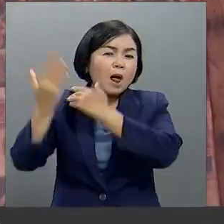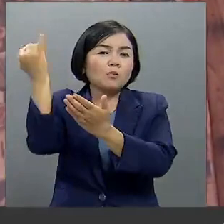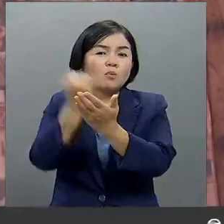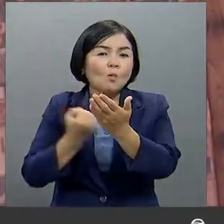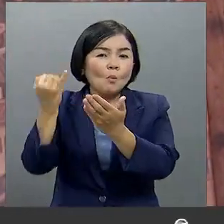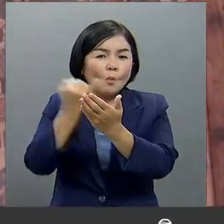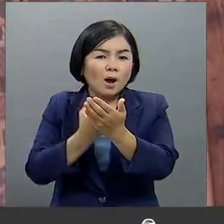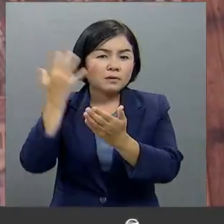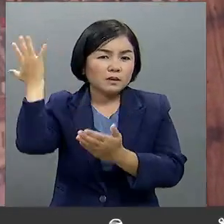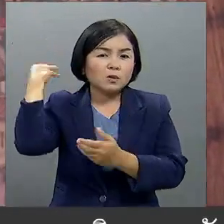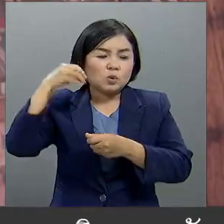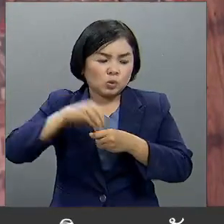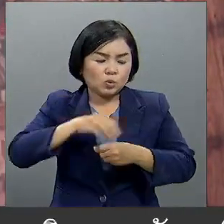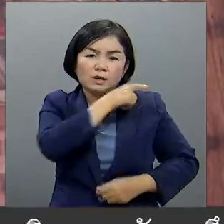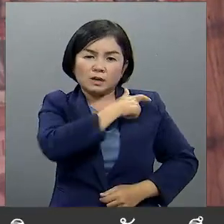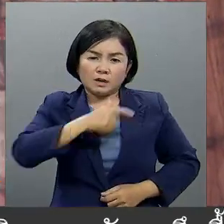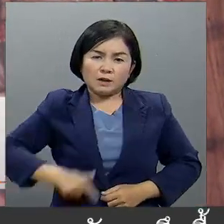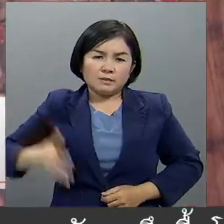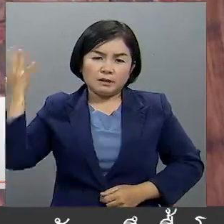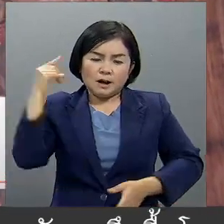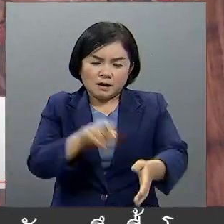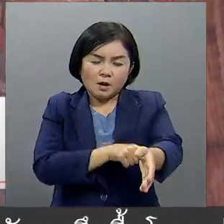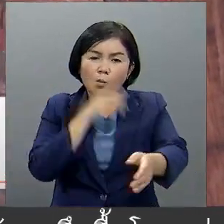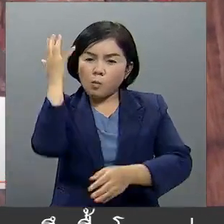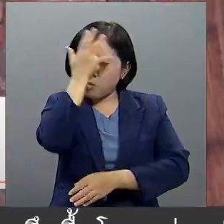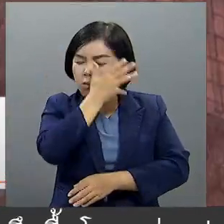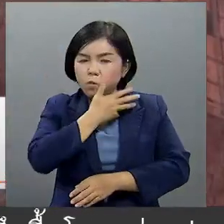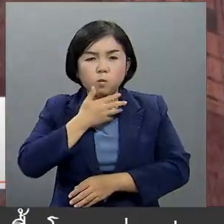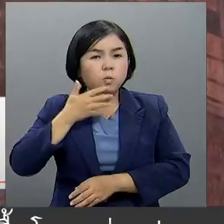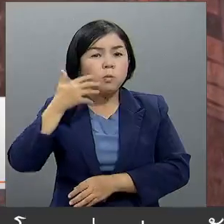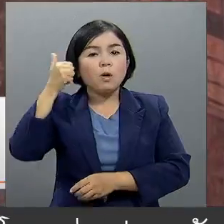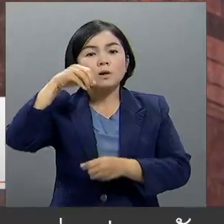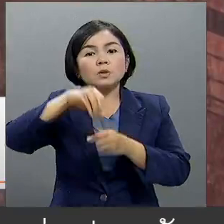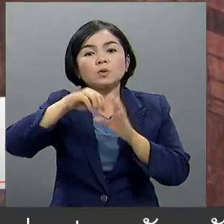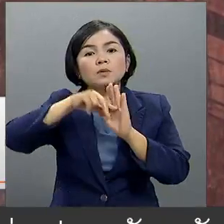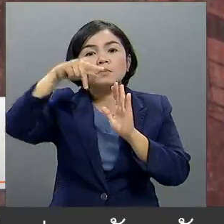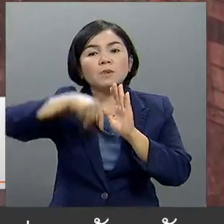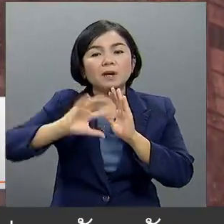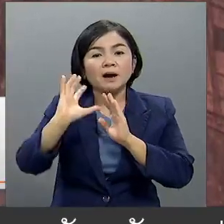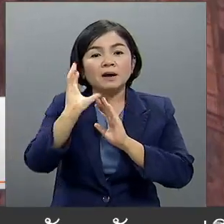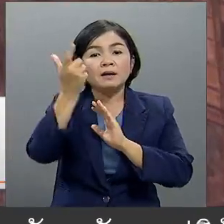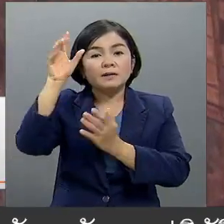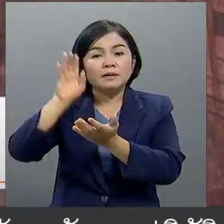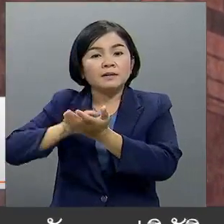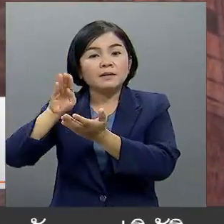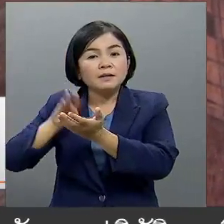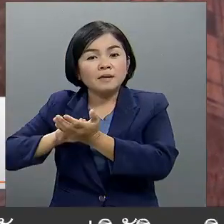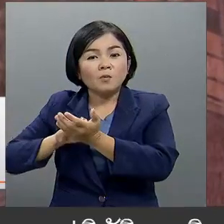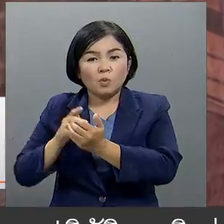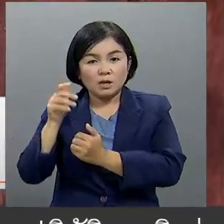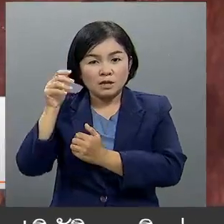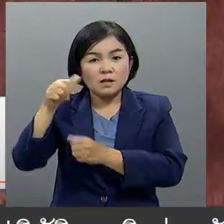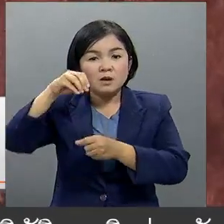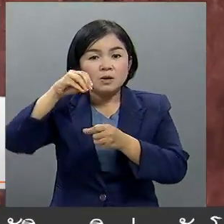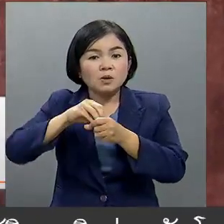ที่มีคนบอกว่างดงามที่สุดในจังหวัดพิษณุโลกถูกเก็บรักษาไว้เป็นอย่างดีที่วัดกุดีรายหรือวัด